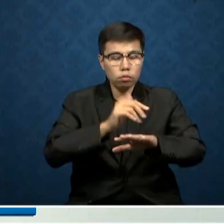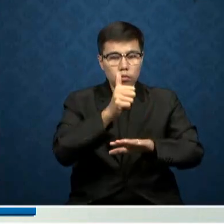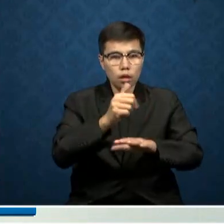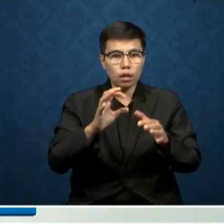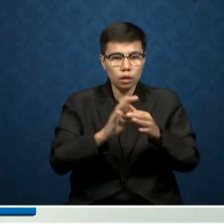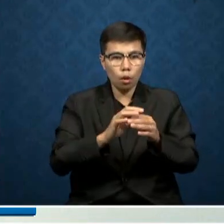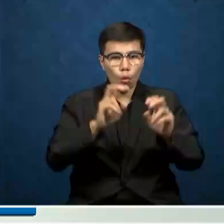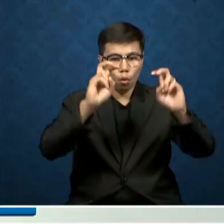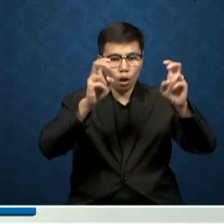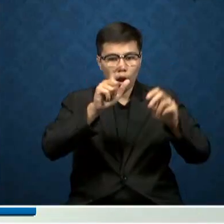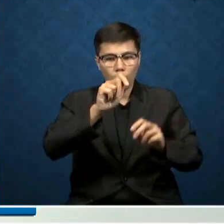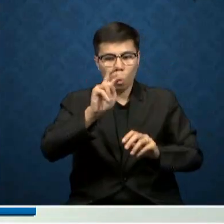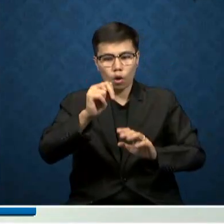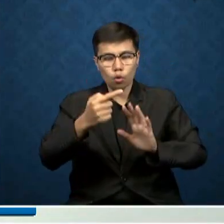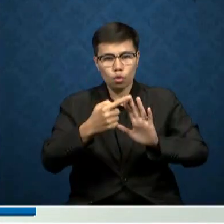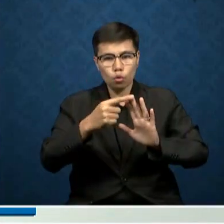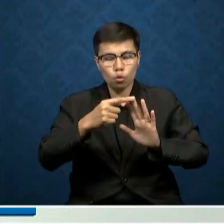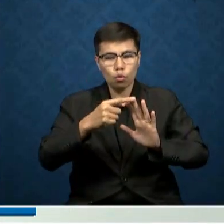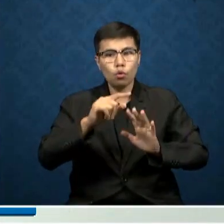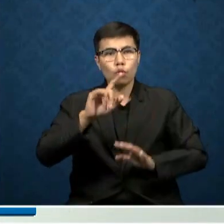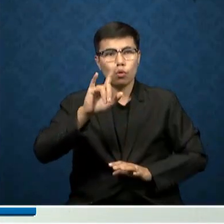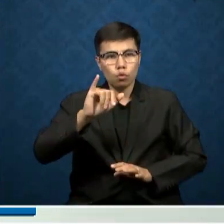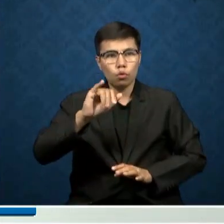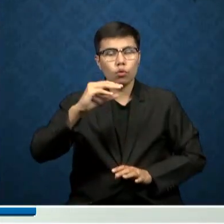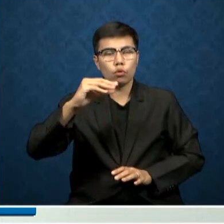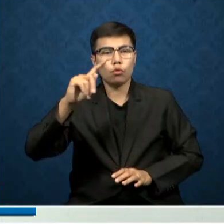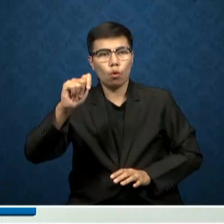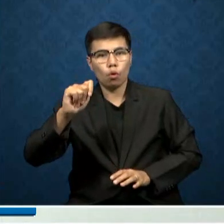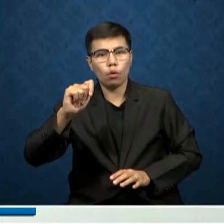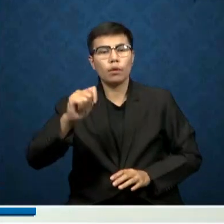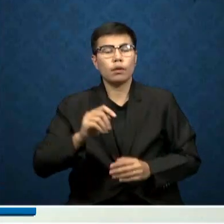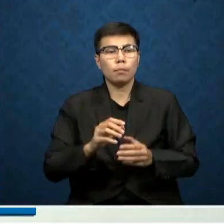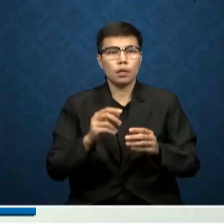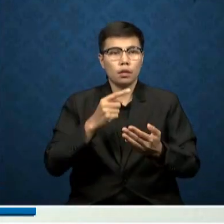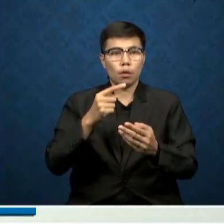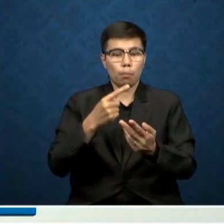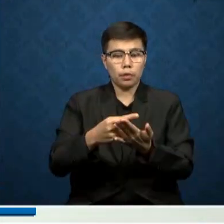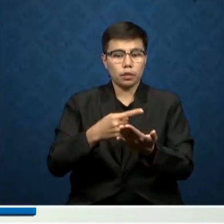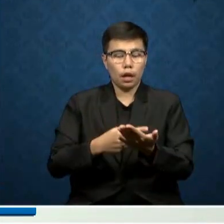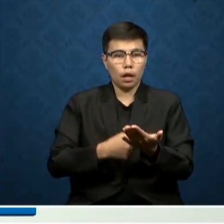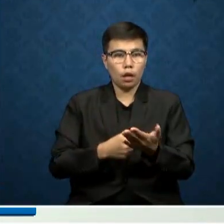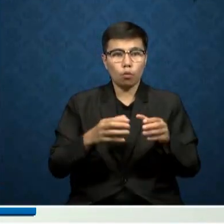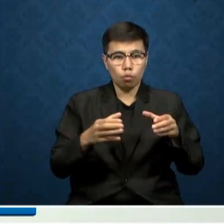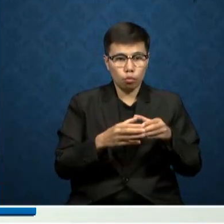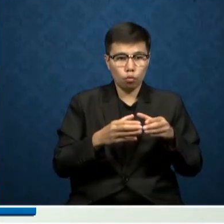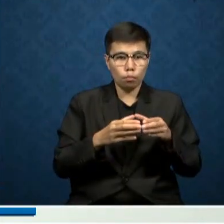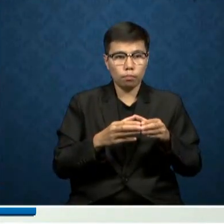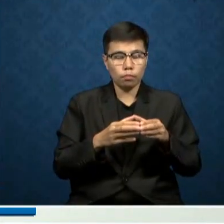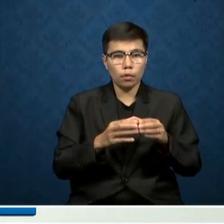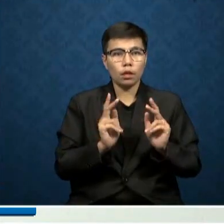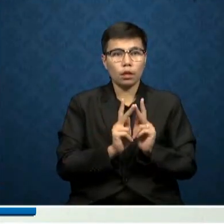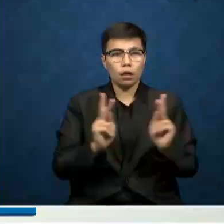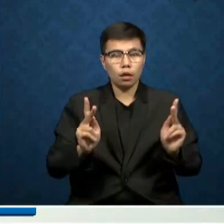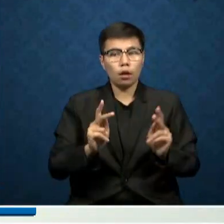การเป็นอย่างดีมาเป็นที่ปรึกษาของคณะอนุกรรมาธิการและขอขอบคุณท่านที่ปรึกษาคณะอ